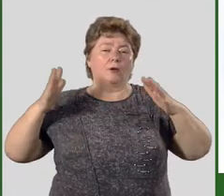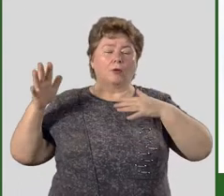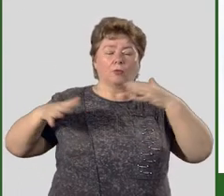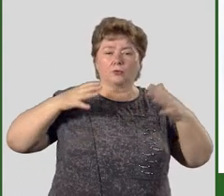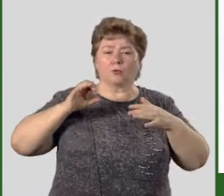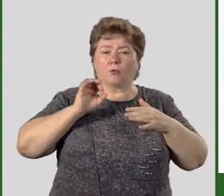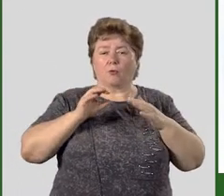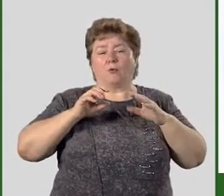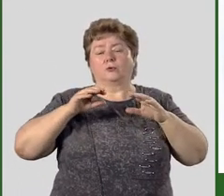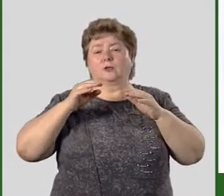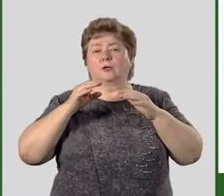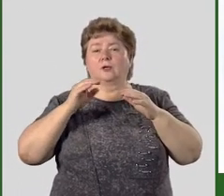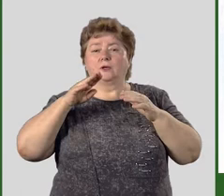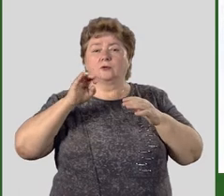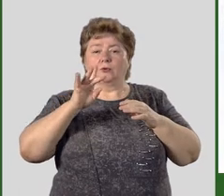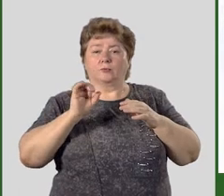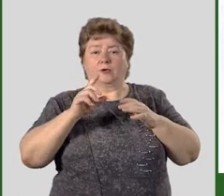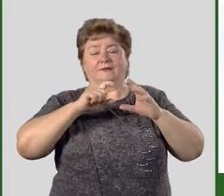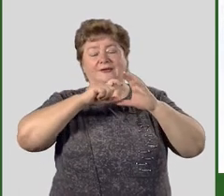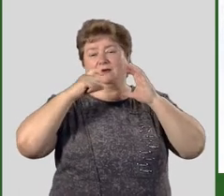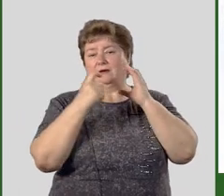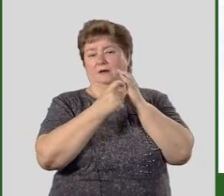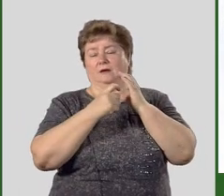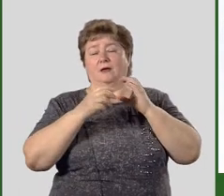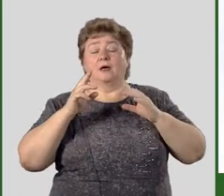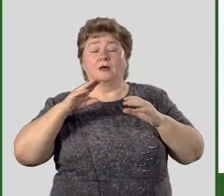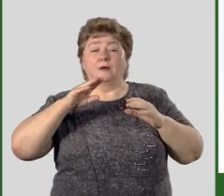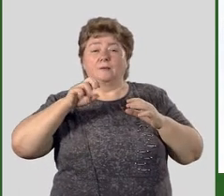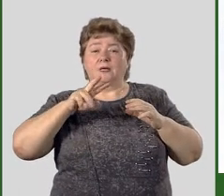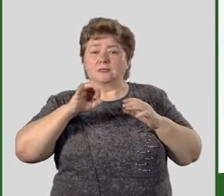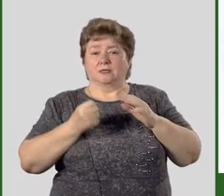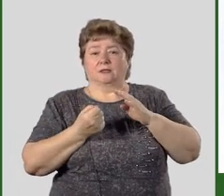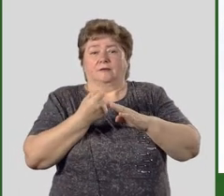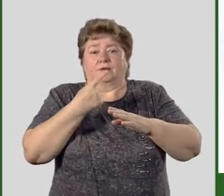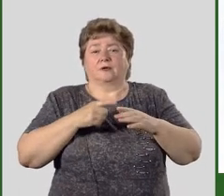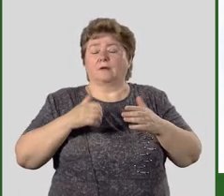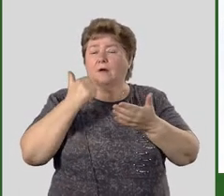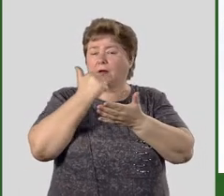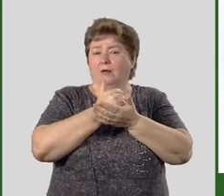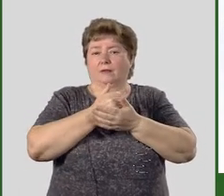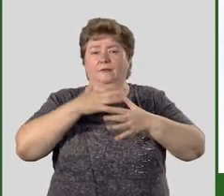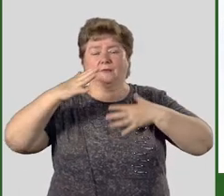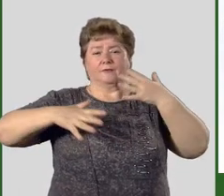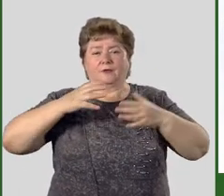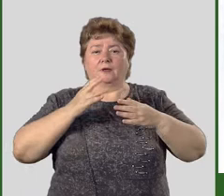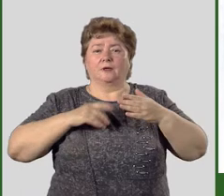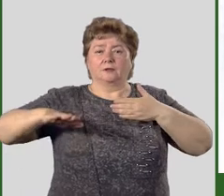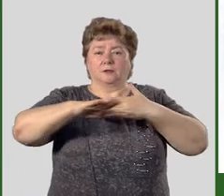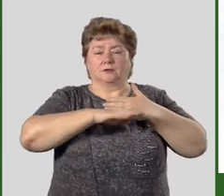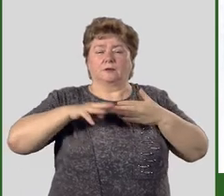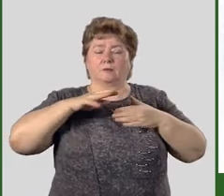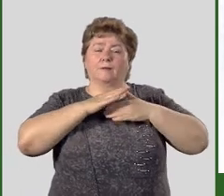дующие от тропиков к экватору. Именно пассаты являются господствующими ветрами на